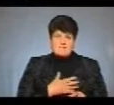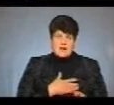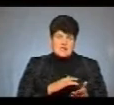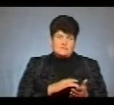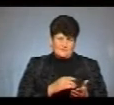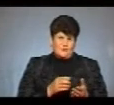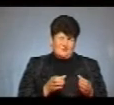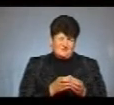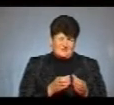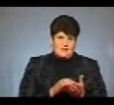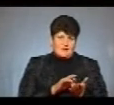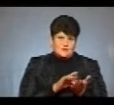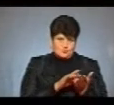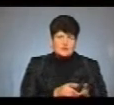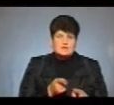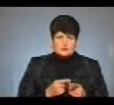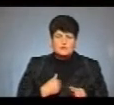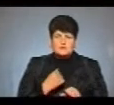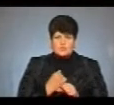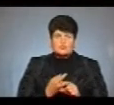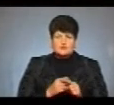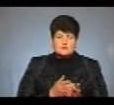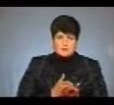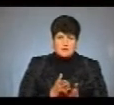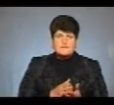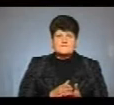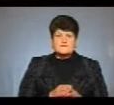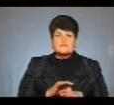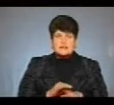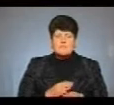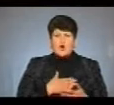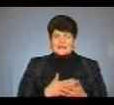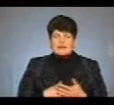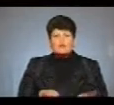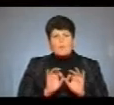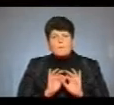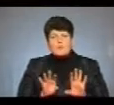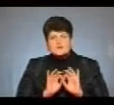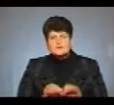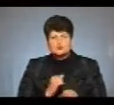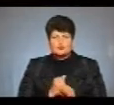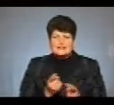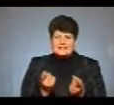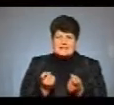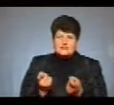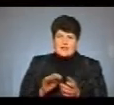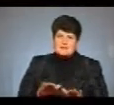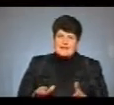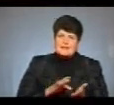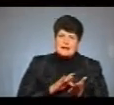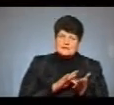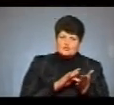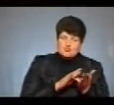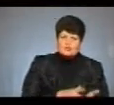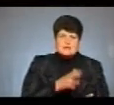корисно. Да, дійсно, ми працюємо в такому напрямку, ми ведемо активну просвітницьку роботу. Залучаємо дітей на екскурсії, під